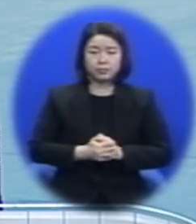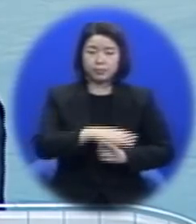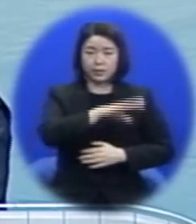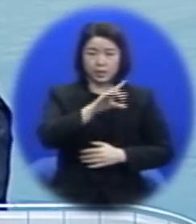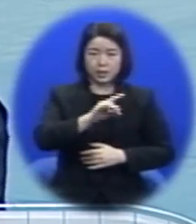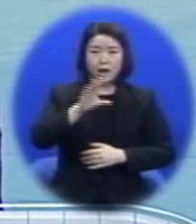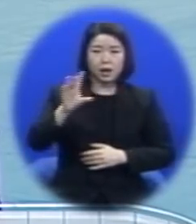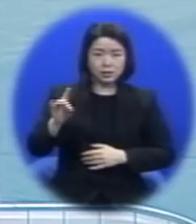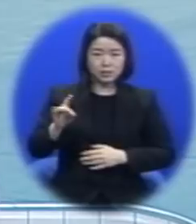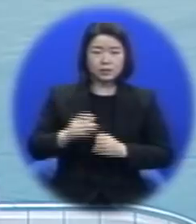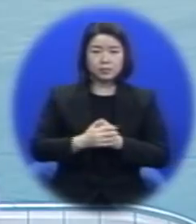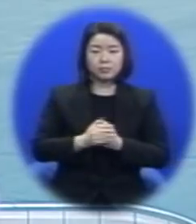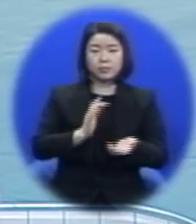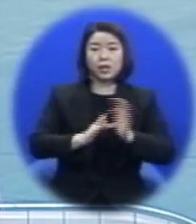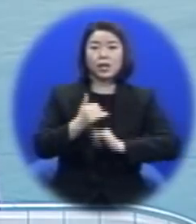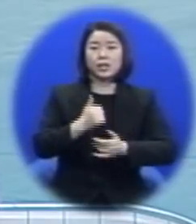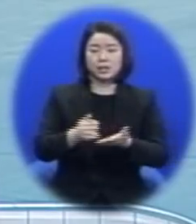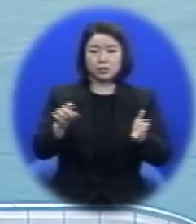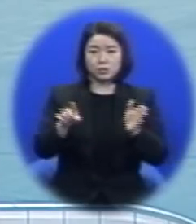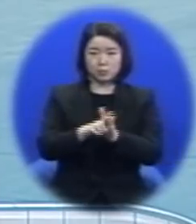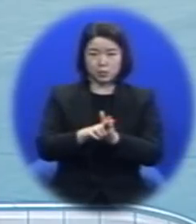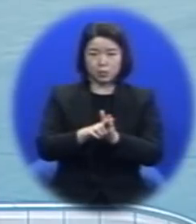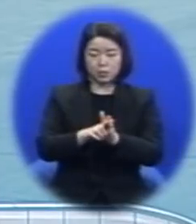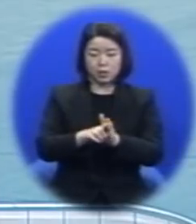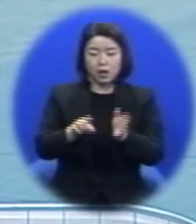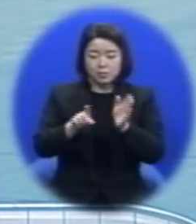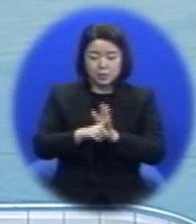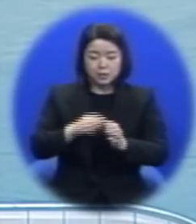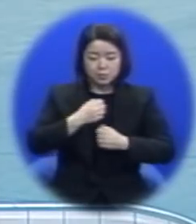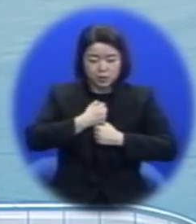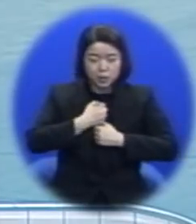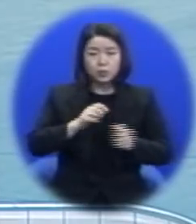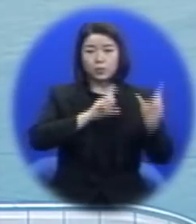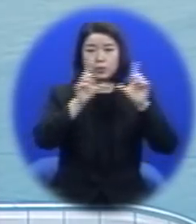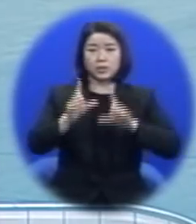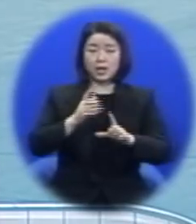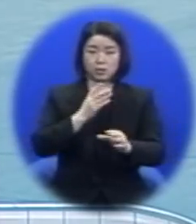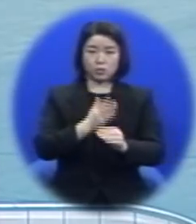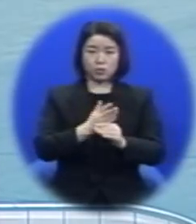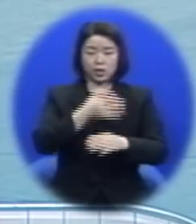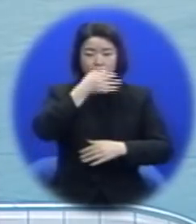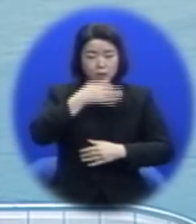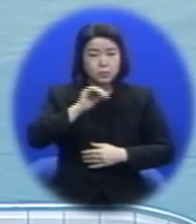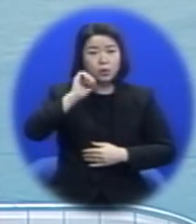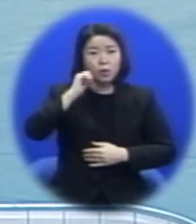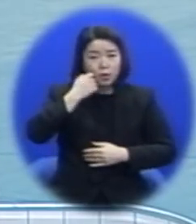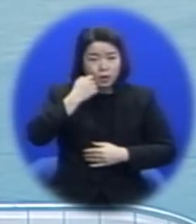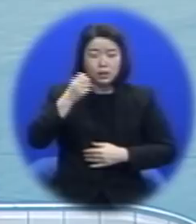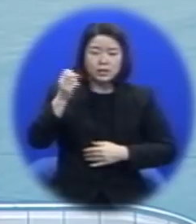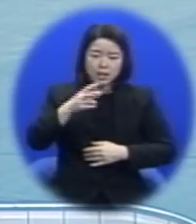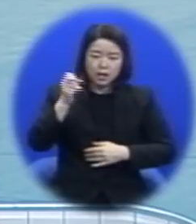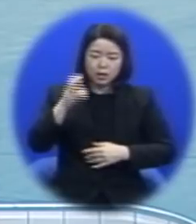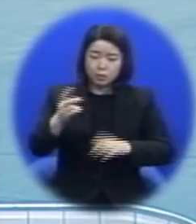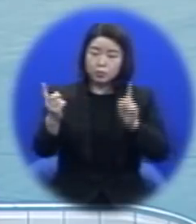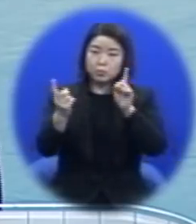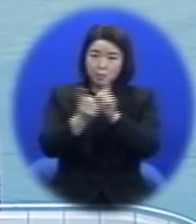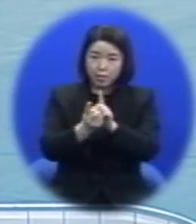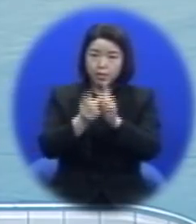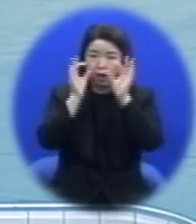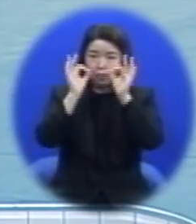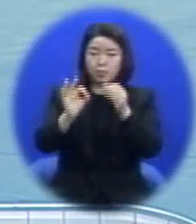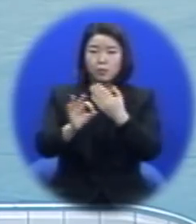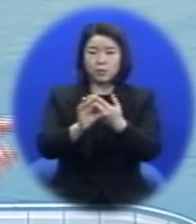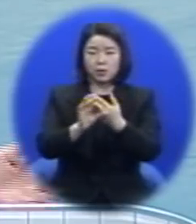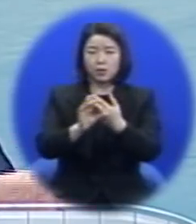때때로 예수 믿고 믿음을 지키고 살다가 힘들고 어려운 일을 자꾸 만나다 보면 아우,